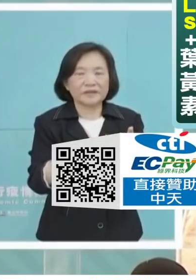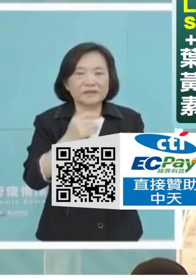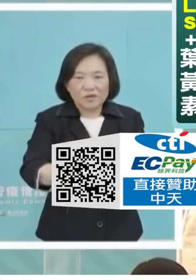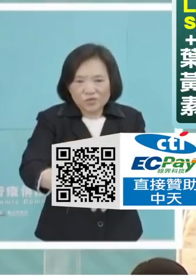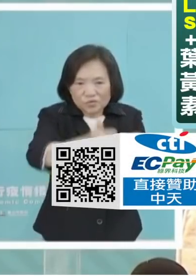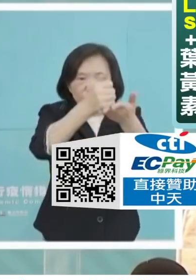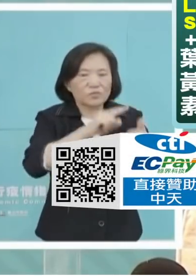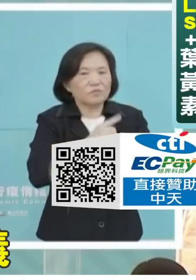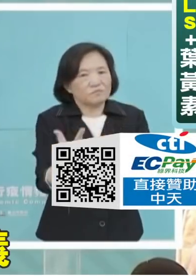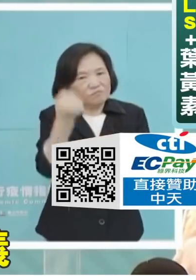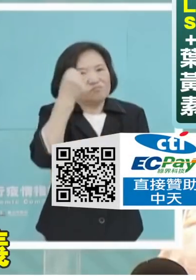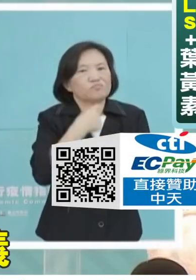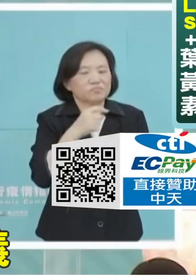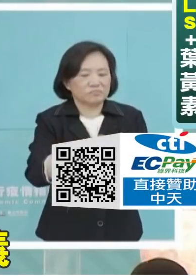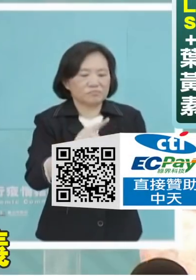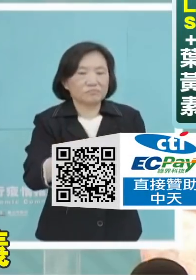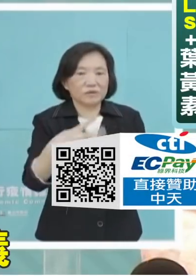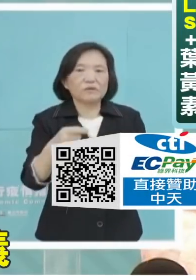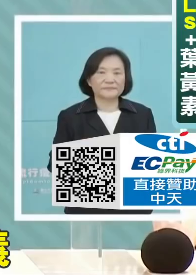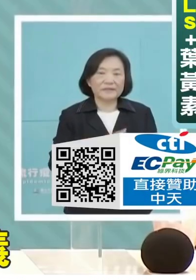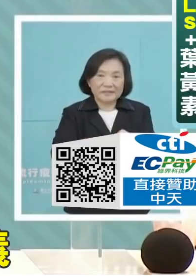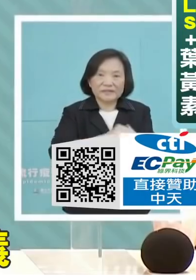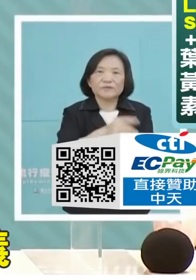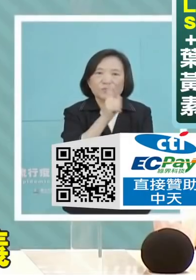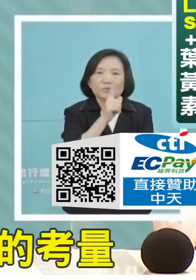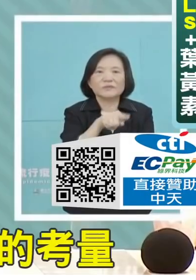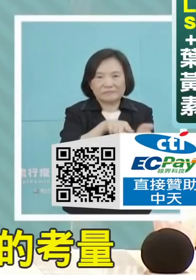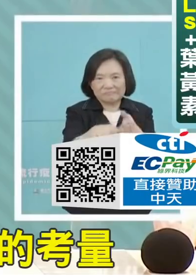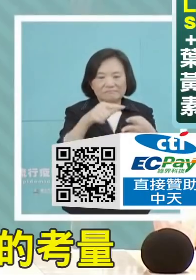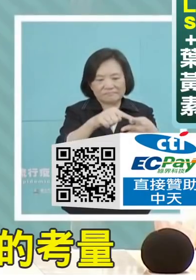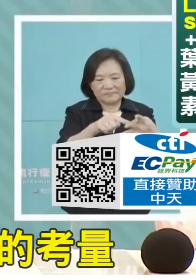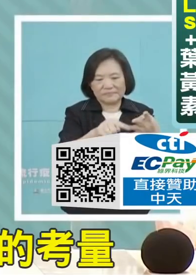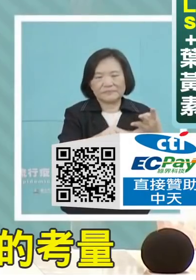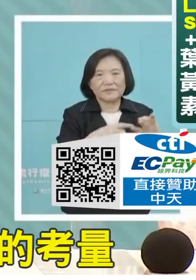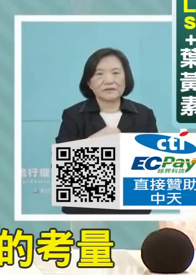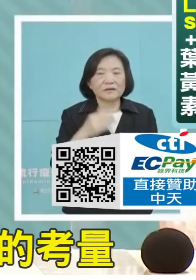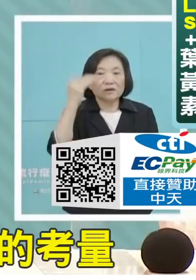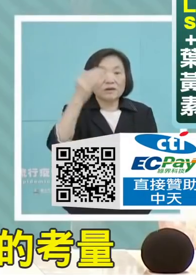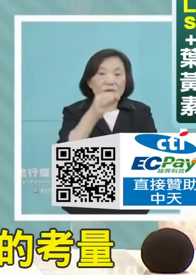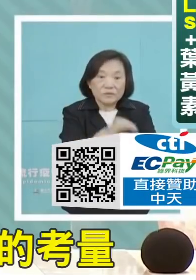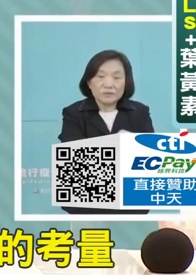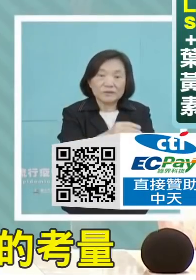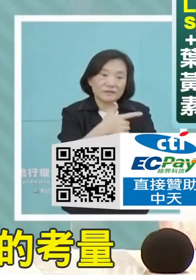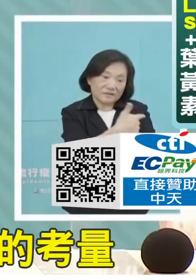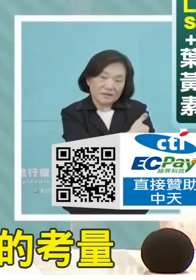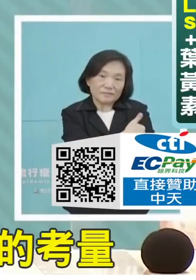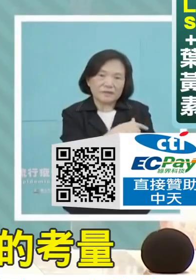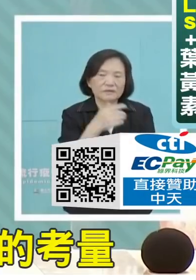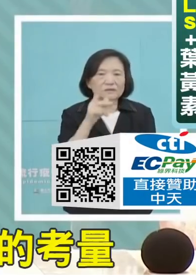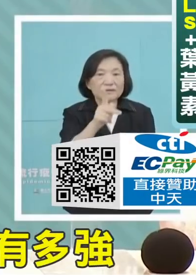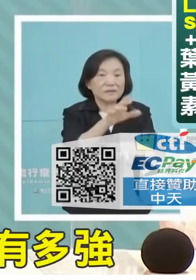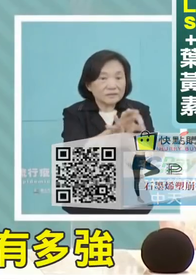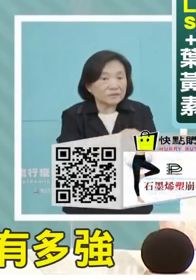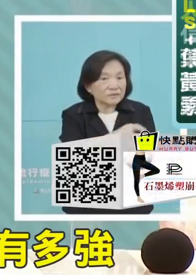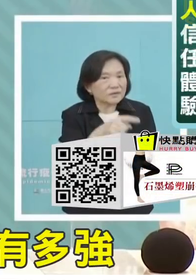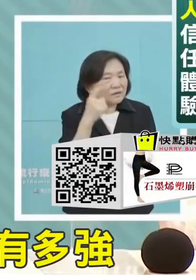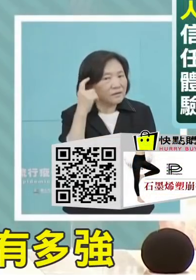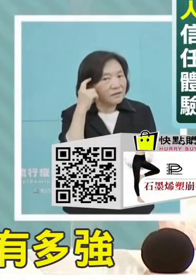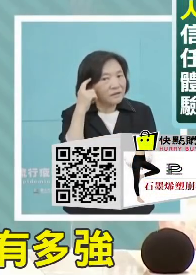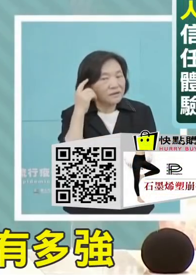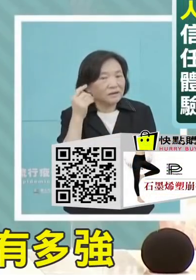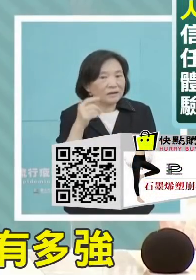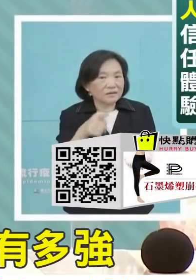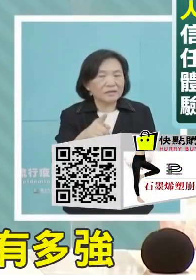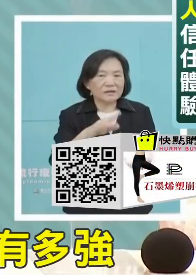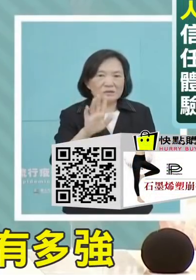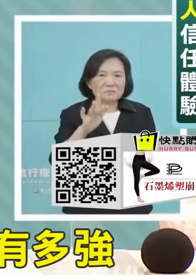重自主权，那最后是符合公平正义。高端疫苗，你知道，如果纯粹从科学上的考量，我也不认为说它真的